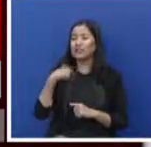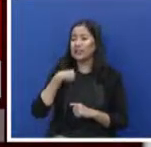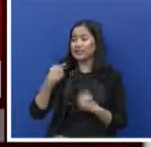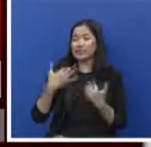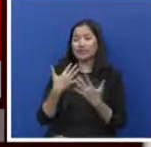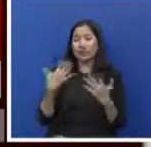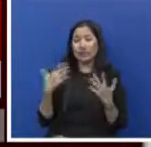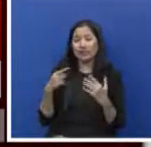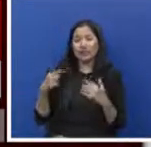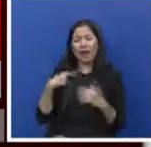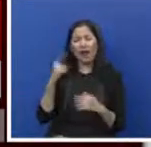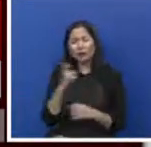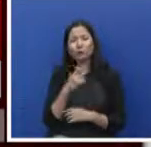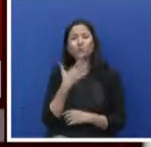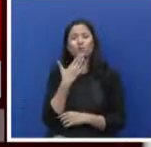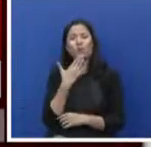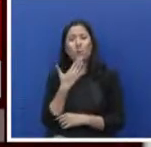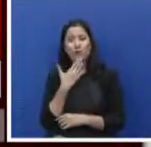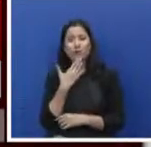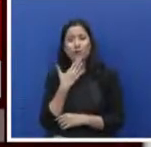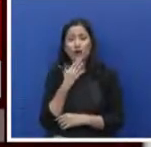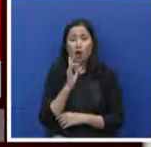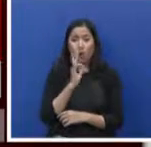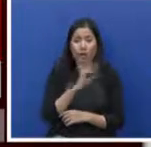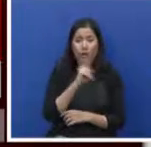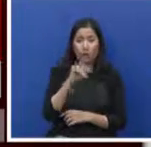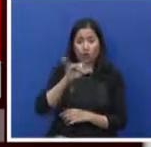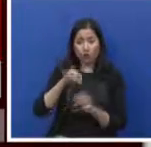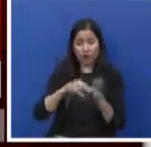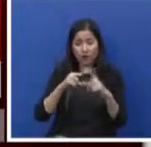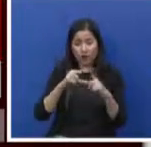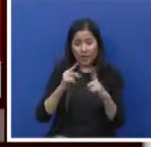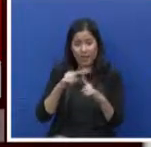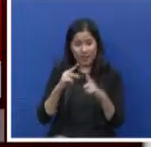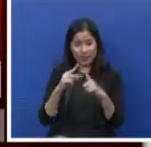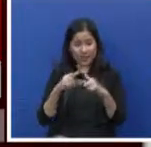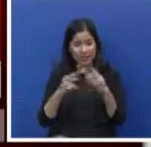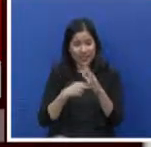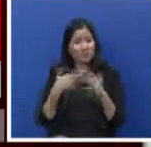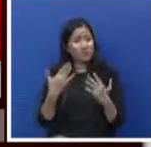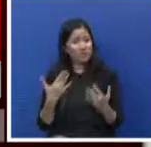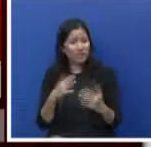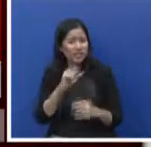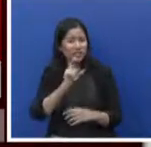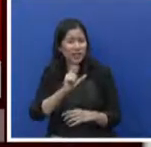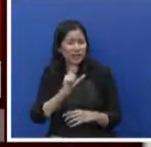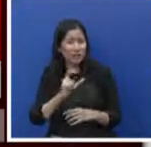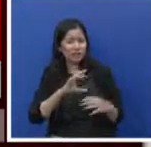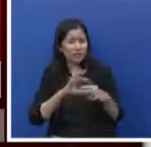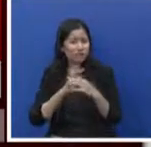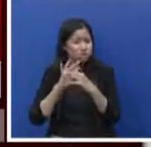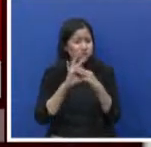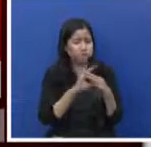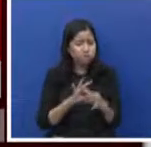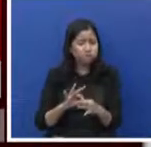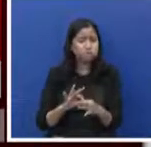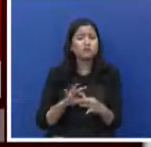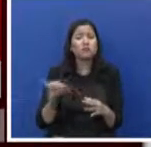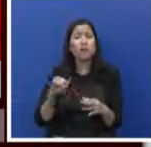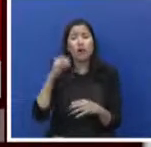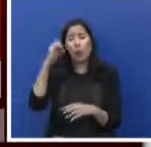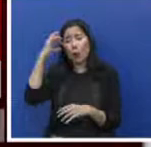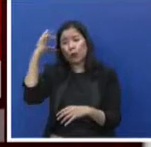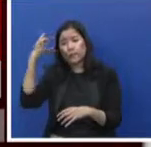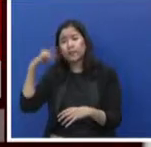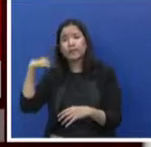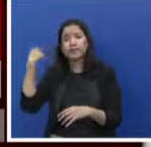masyarakat juga harus mudah seperti itu. Oke, kalau dari Bung Jonathan sendiri seperti apa untuk mekanismenya untuk kolaborasi dengan Gojeknya?